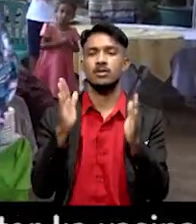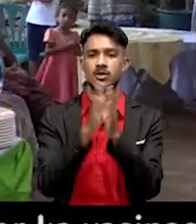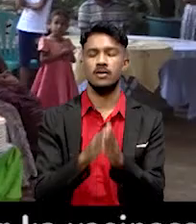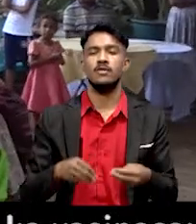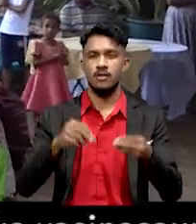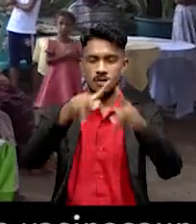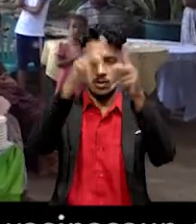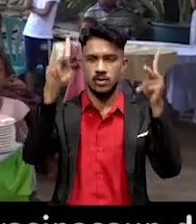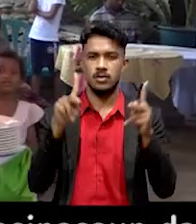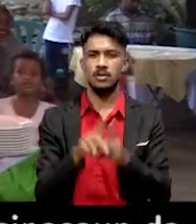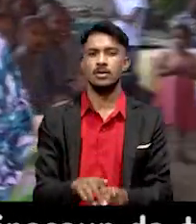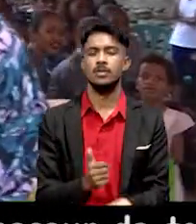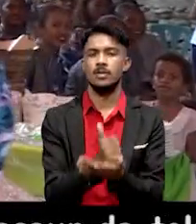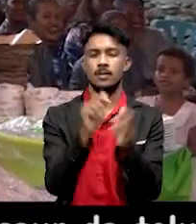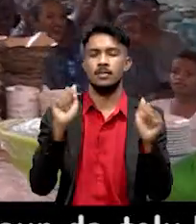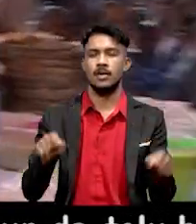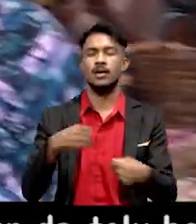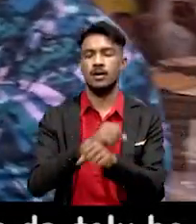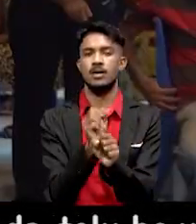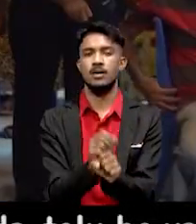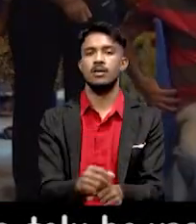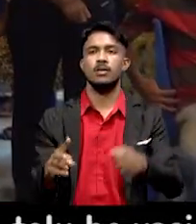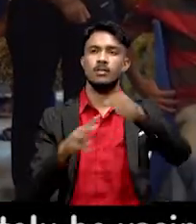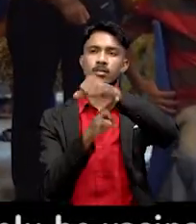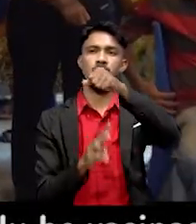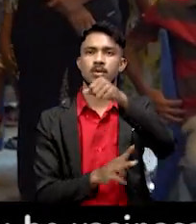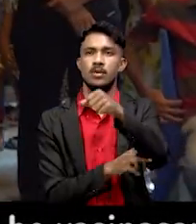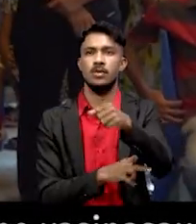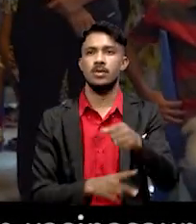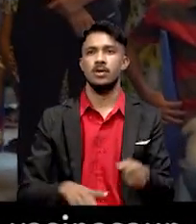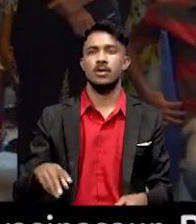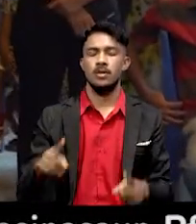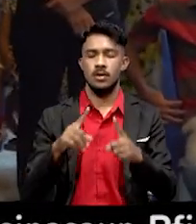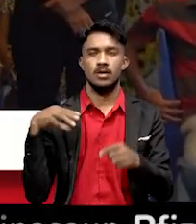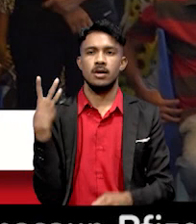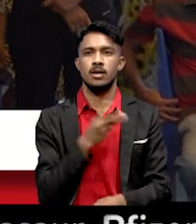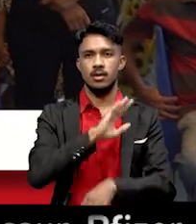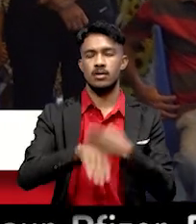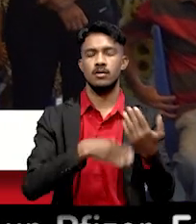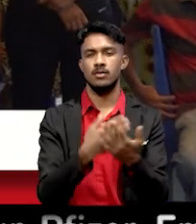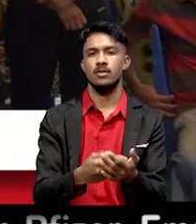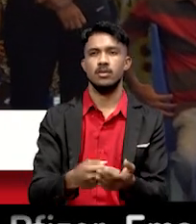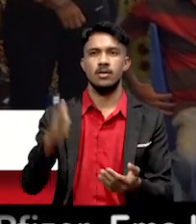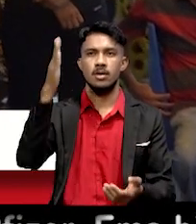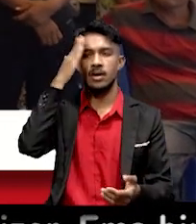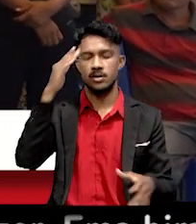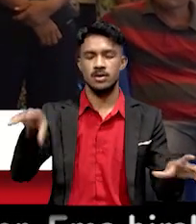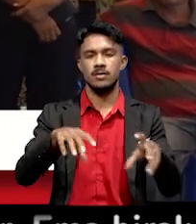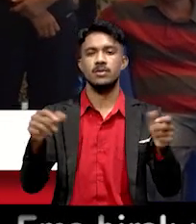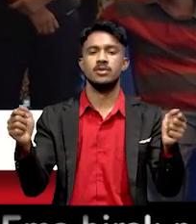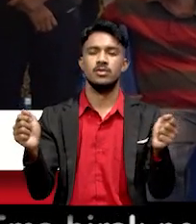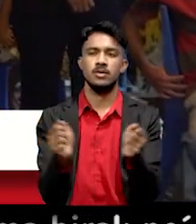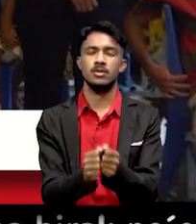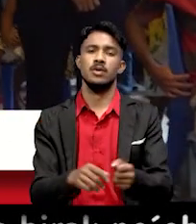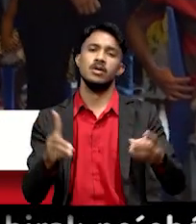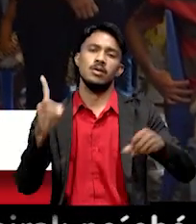apoyu hori ne turlija ponte ne. Wendau kita hoto hare o servisu loron rua de